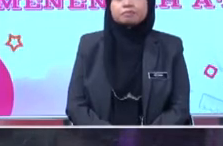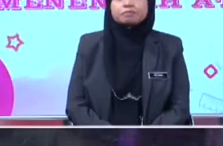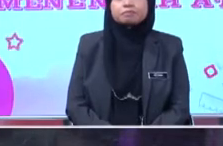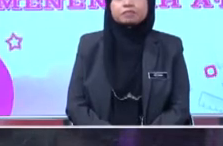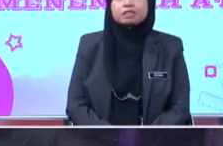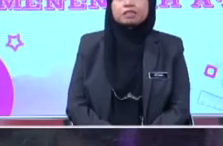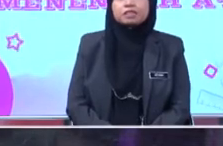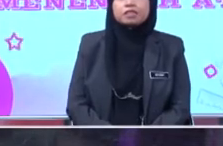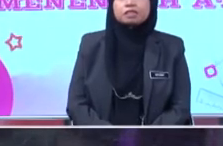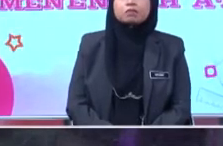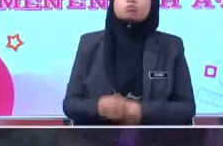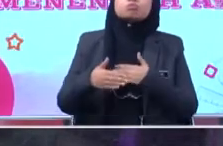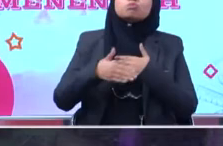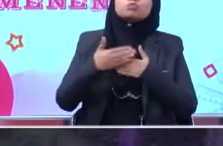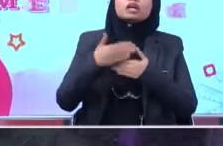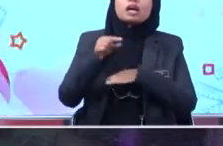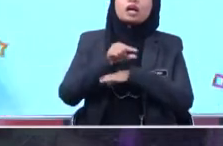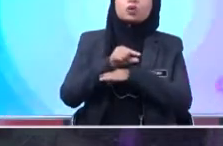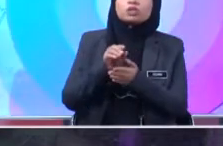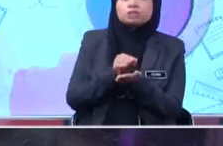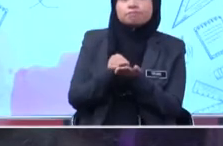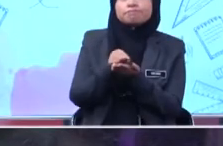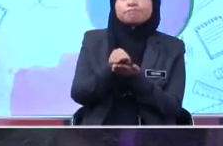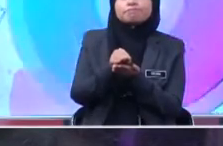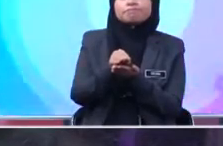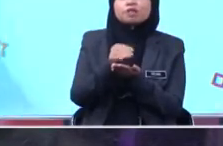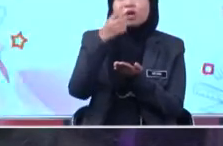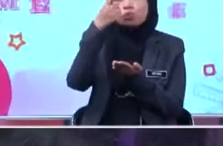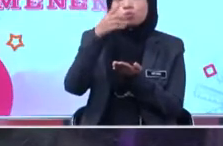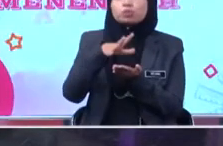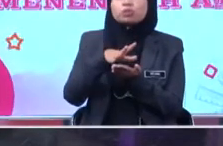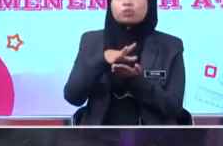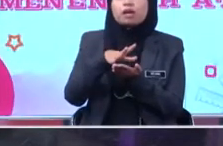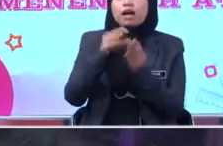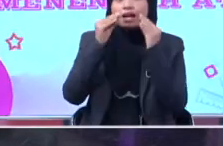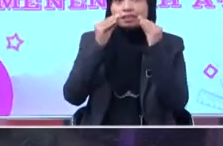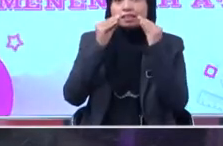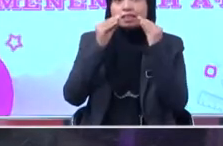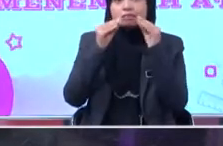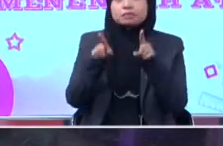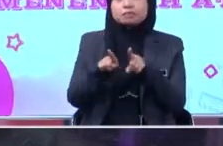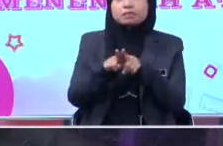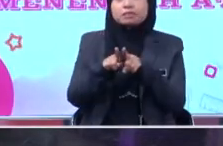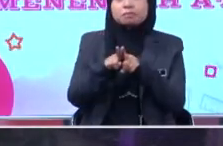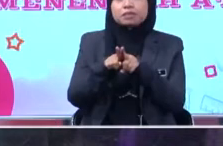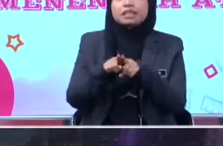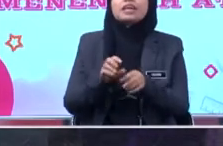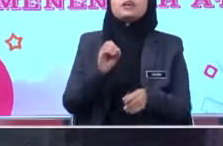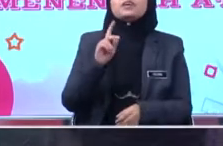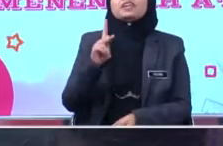kita senang gunaleni Ustaz Hai primordius tak ada di sebelah tuh Oh iya